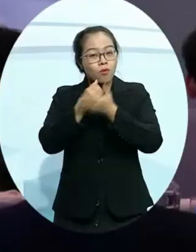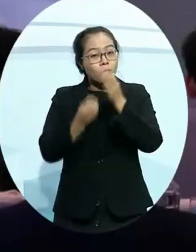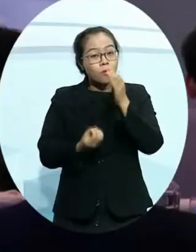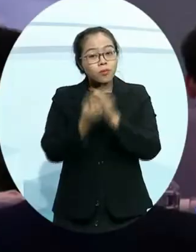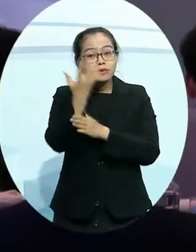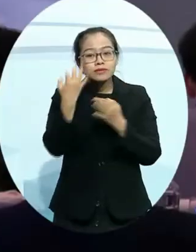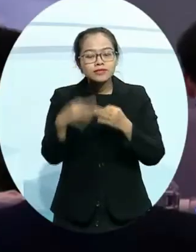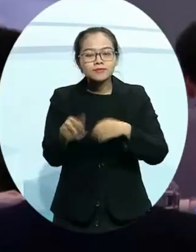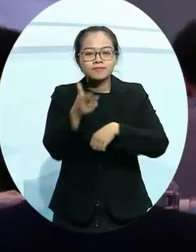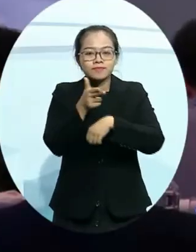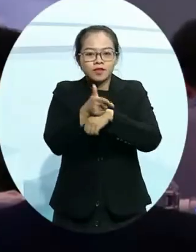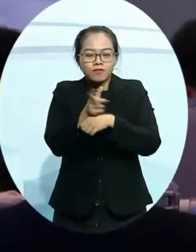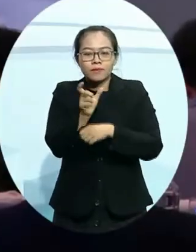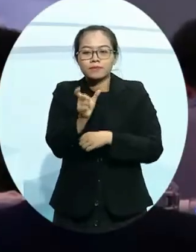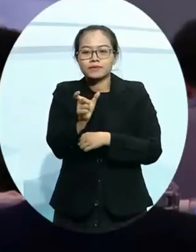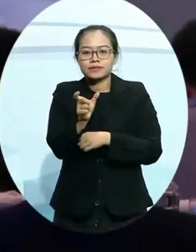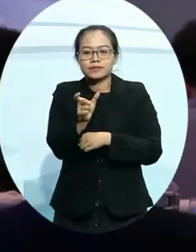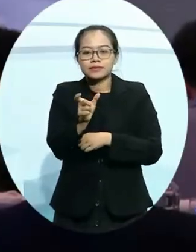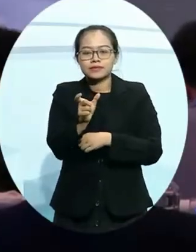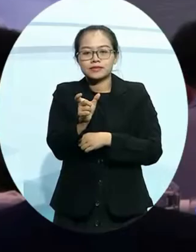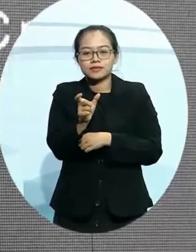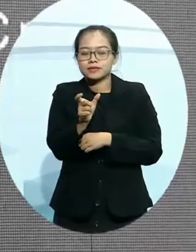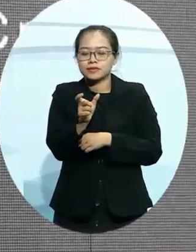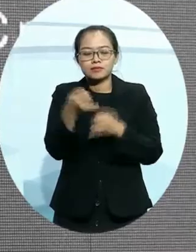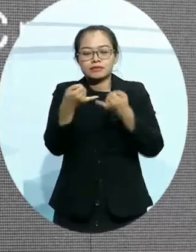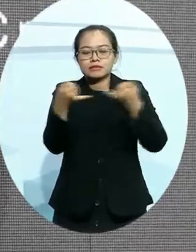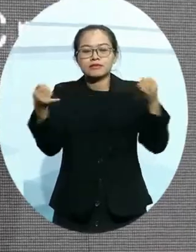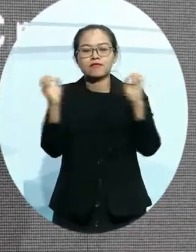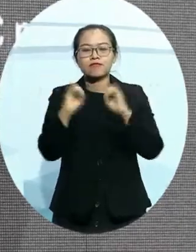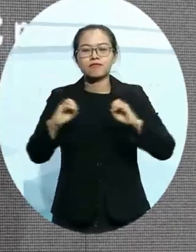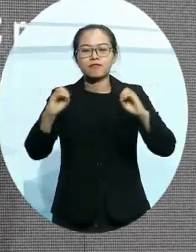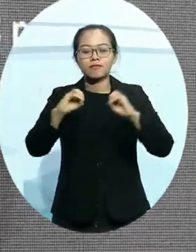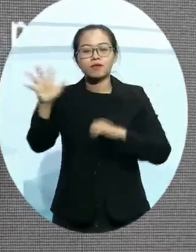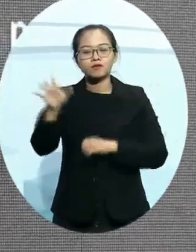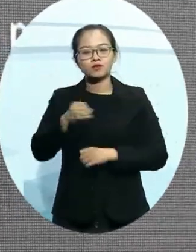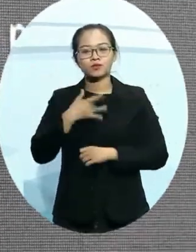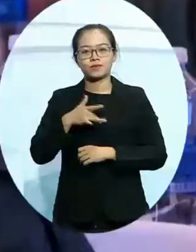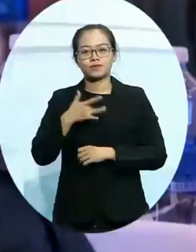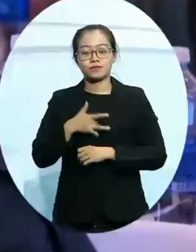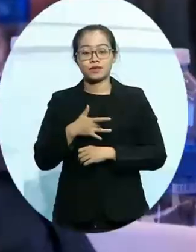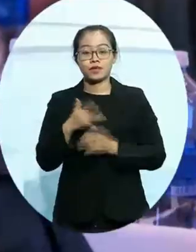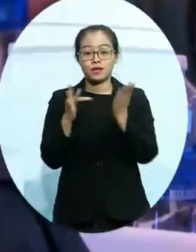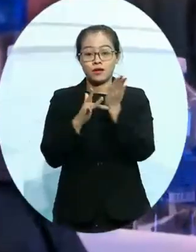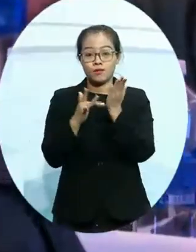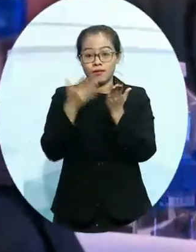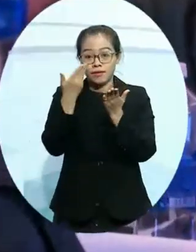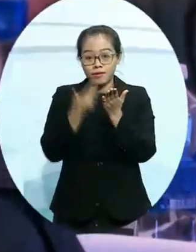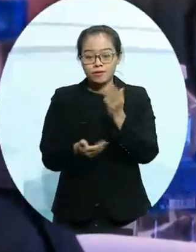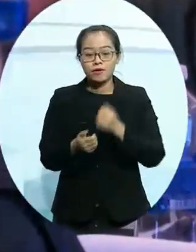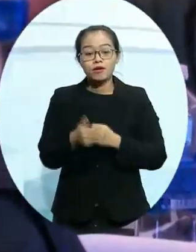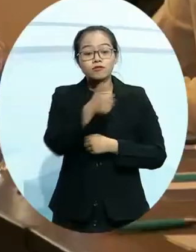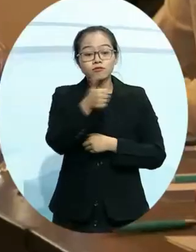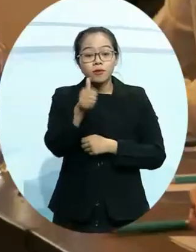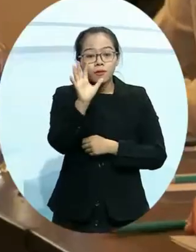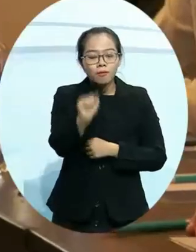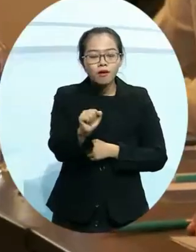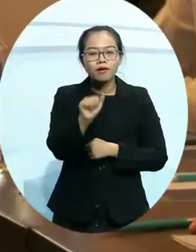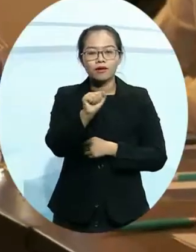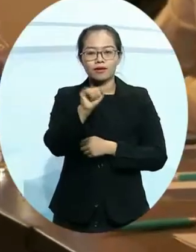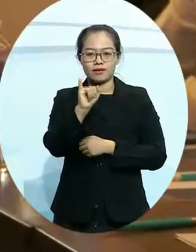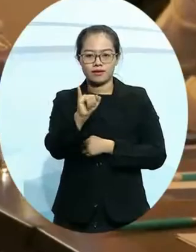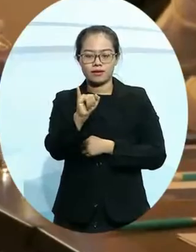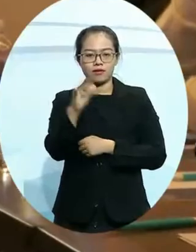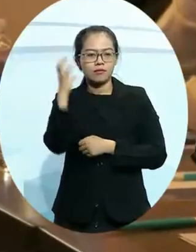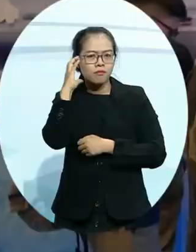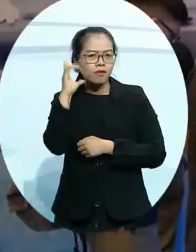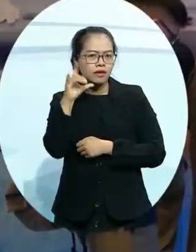phẩm camera pin sạc với thiết kế hoàn toàn không dây, tiện dụng bên cạnh công nghệ tân tiến như phát hiện người bằng AI, phát hiện tiếng động bất